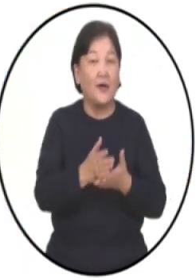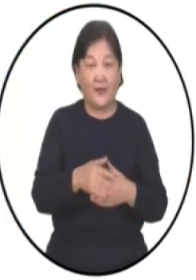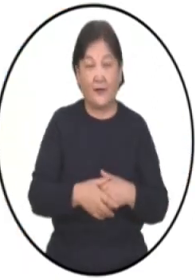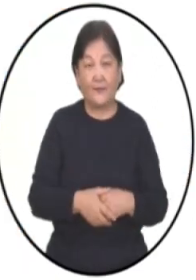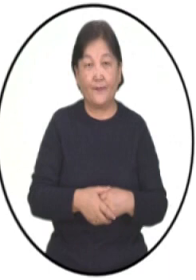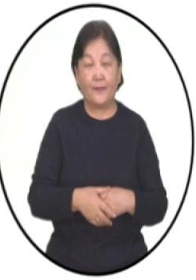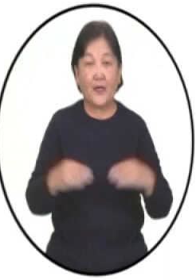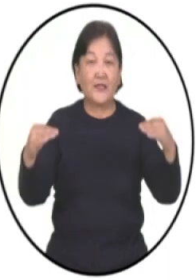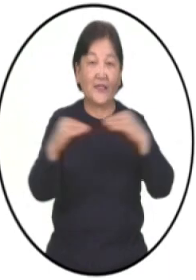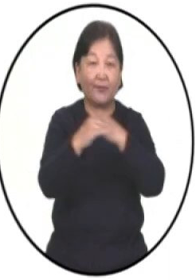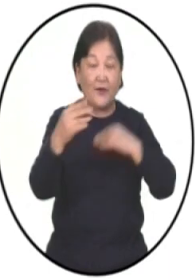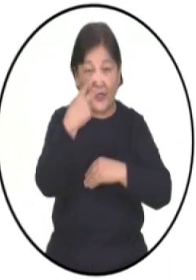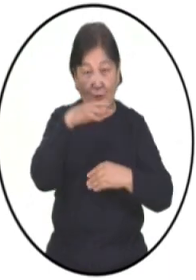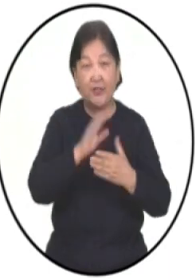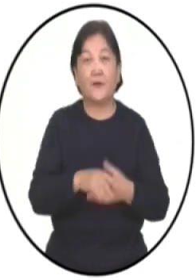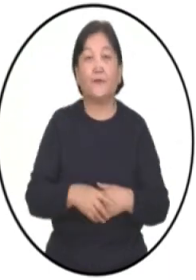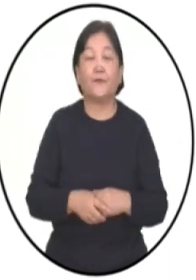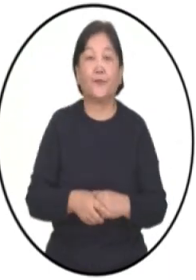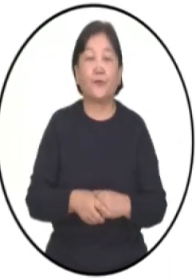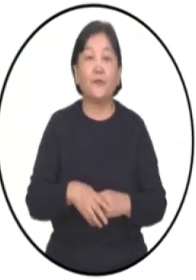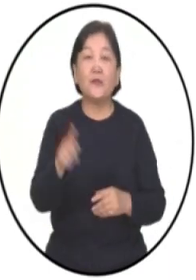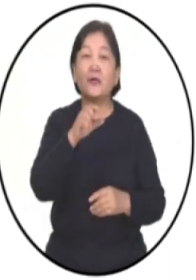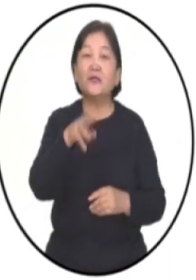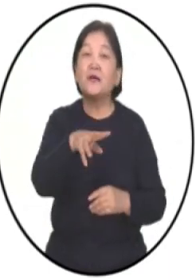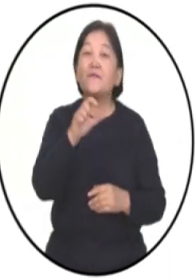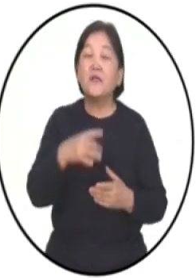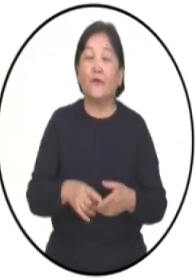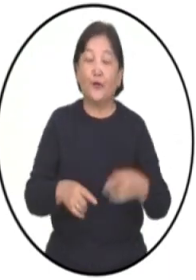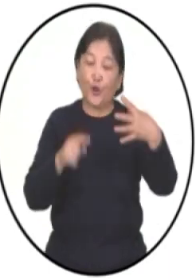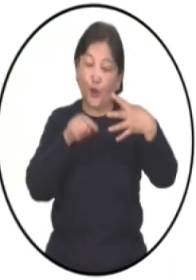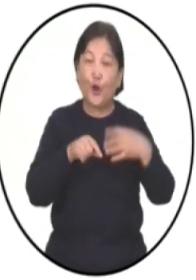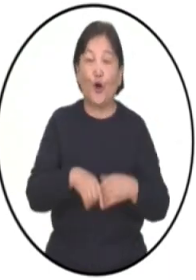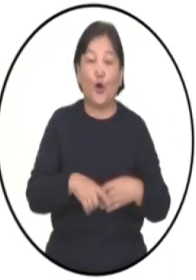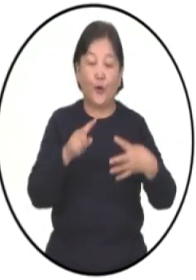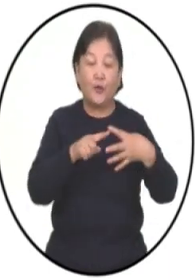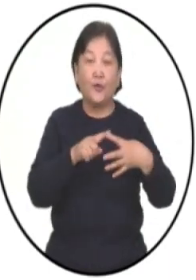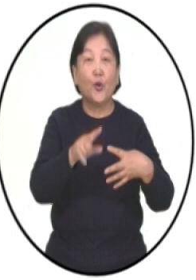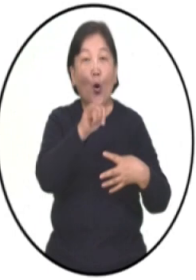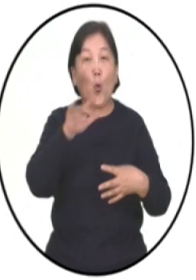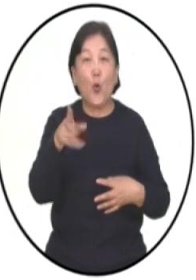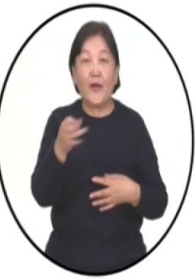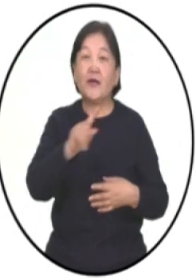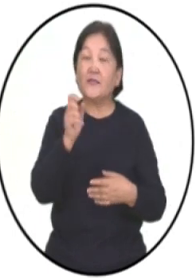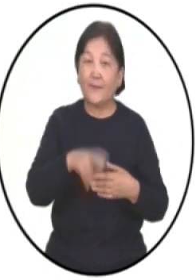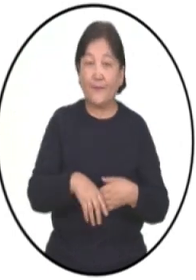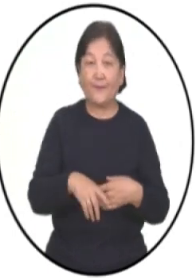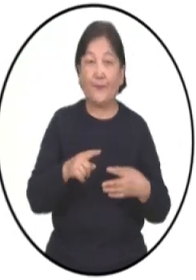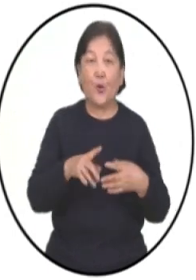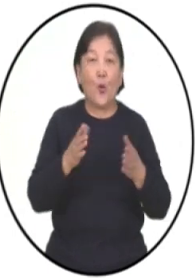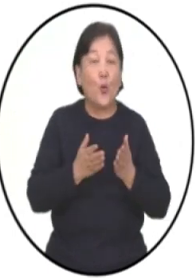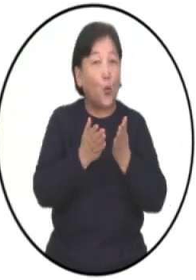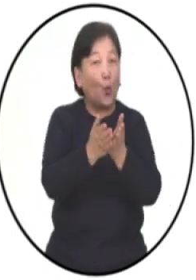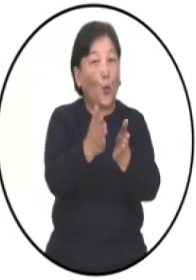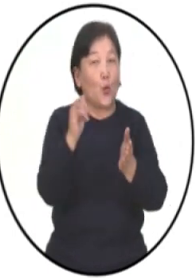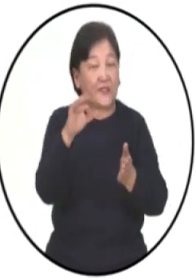За зам тээврийг авч үзье. Зам тээвэр нь дотроо хуурай замын тээвэр, усан замын